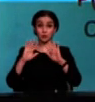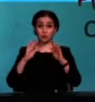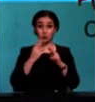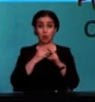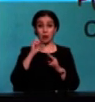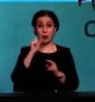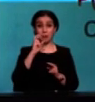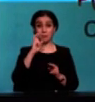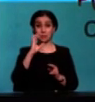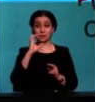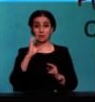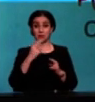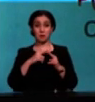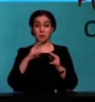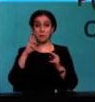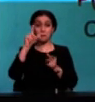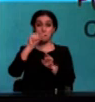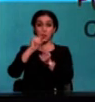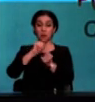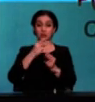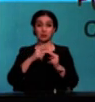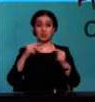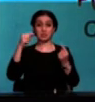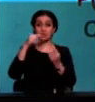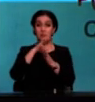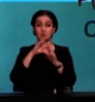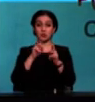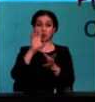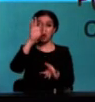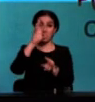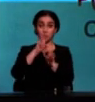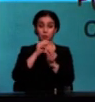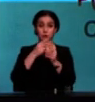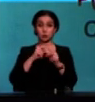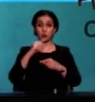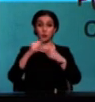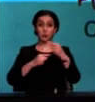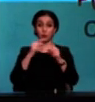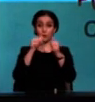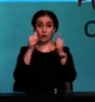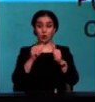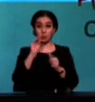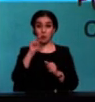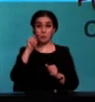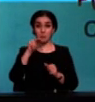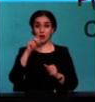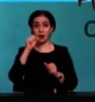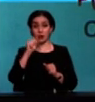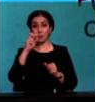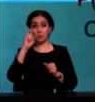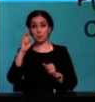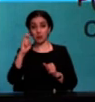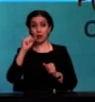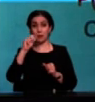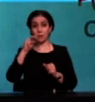Б, С попарно несовместны, значит, вероятность их объединения находится по следующей формуле. П от А плюс П от Б